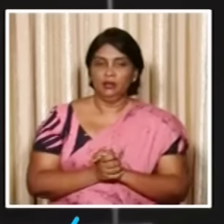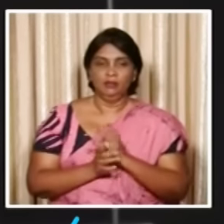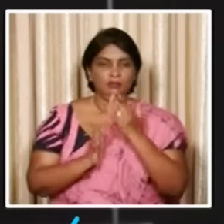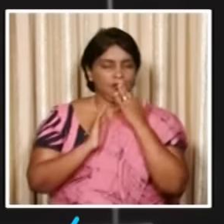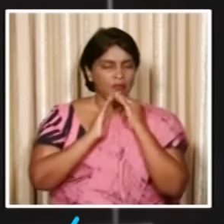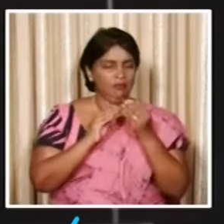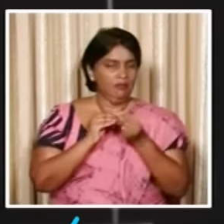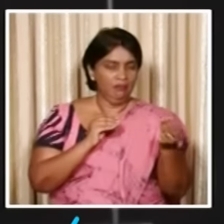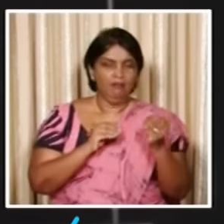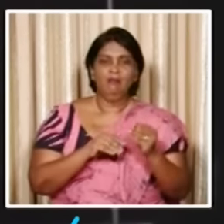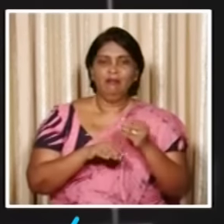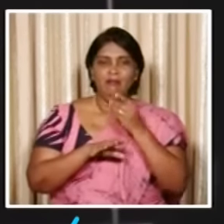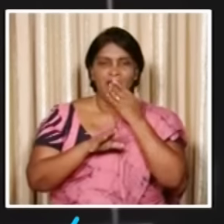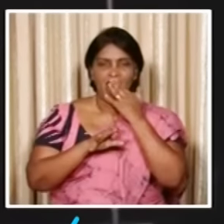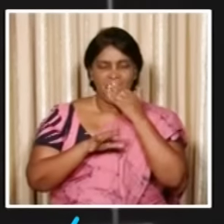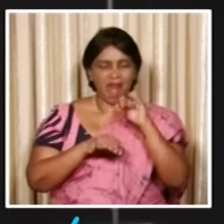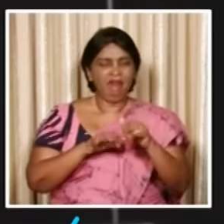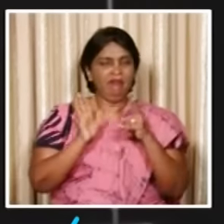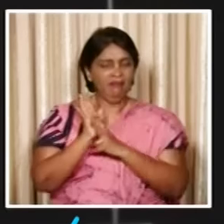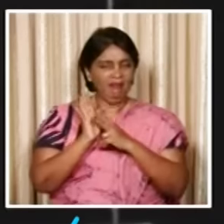16 கடந்த